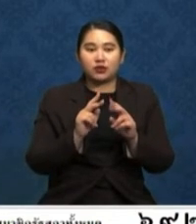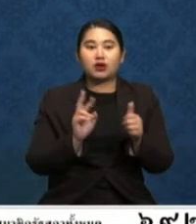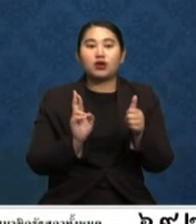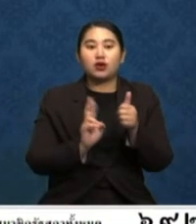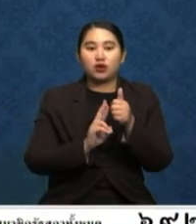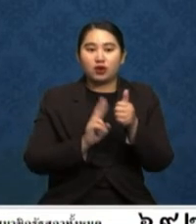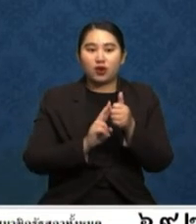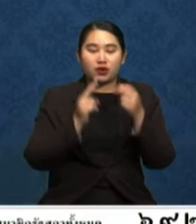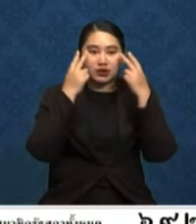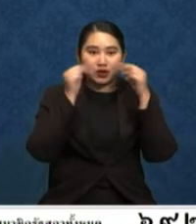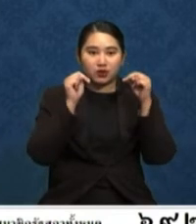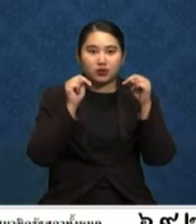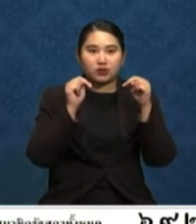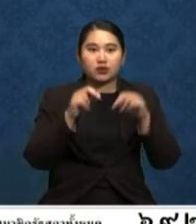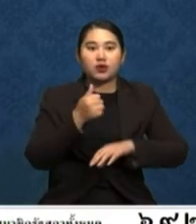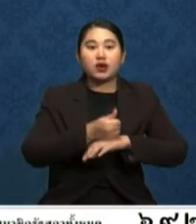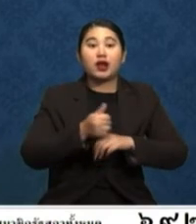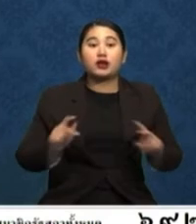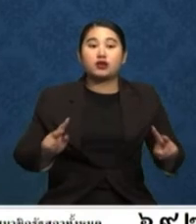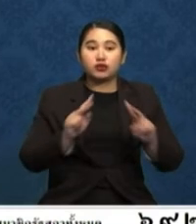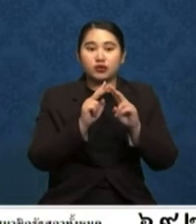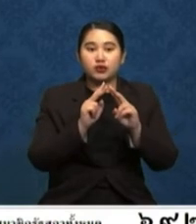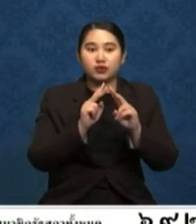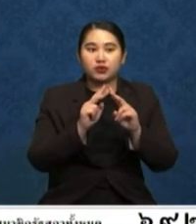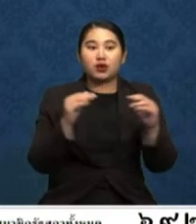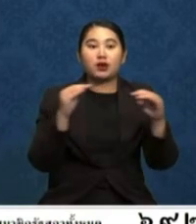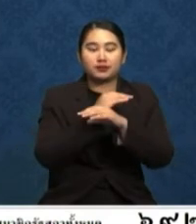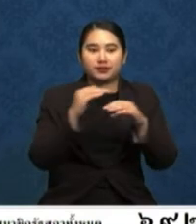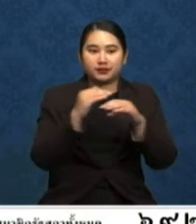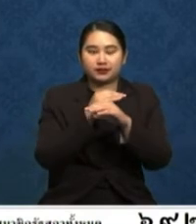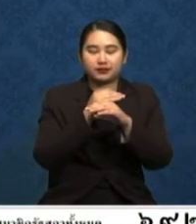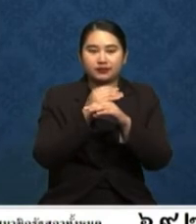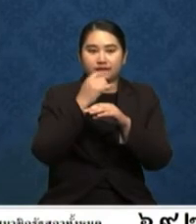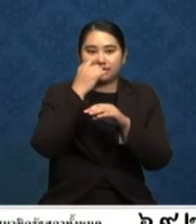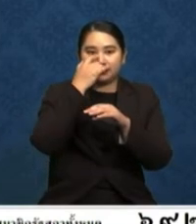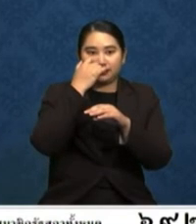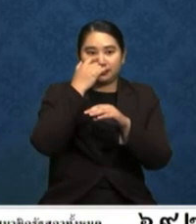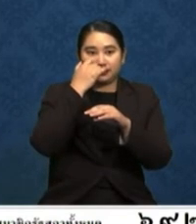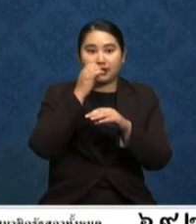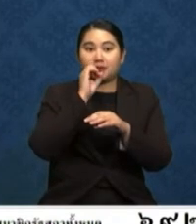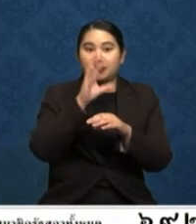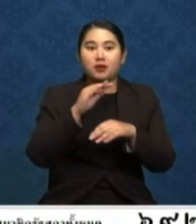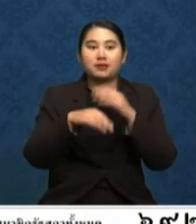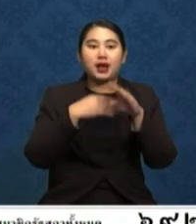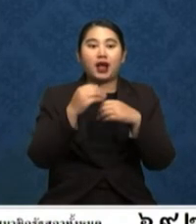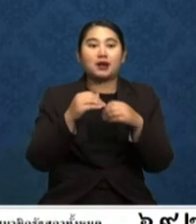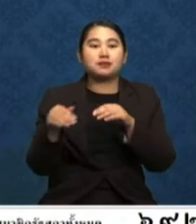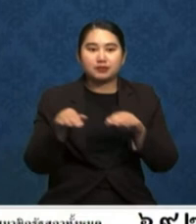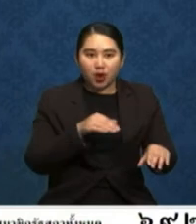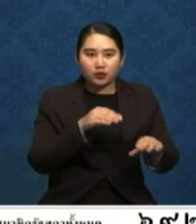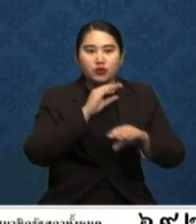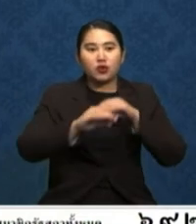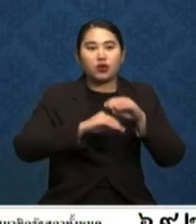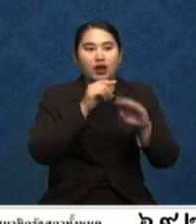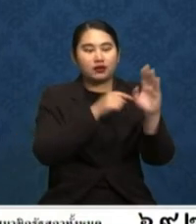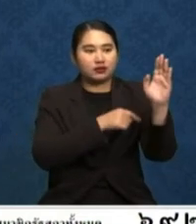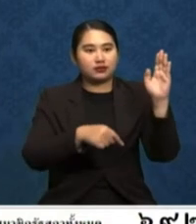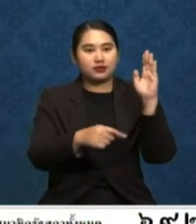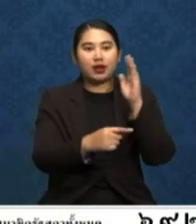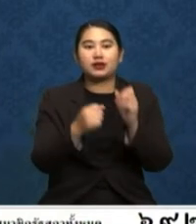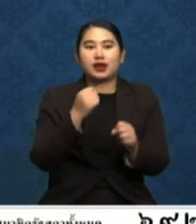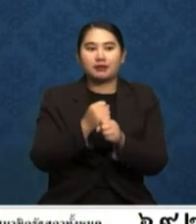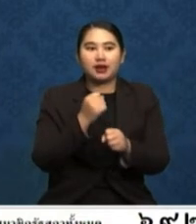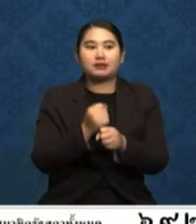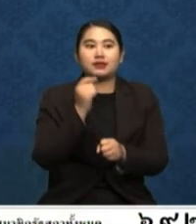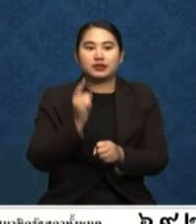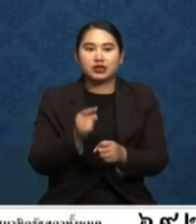รัฐมนตรีและรัฐมนตรีว่าการกระทรวงคมนาคมบอกว่าพร้อมเดินหน้าโครงการแลนบิดและจะเกิดขึ้นแน่